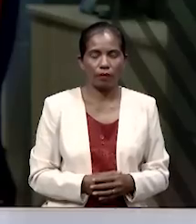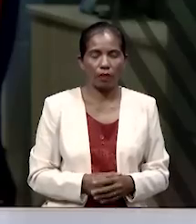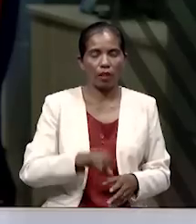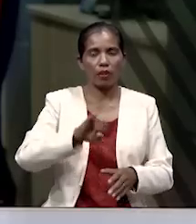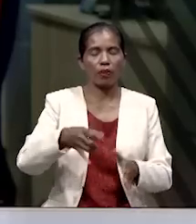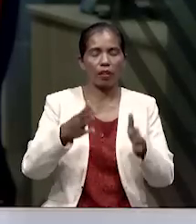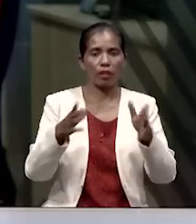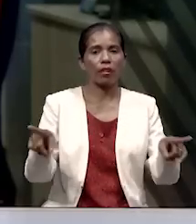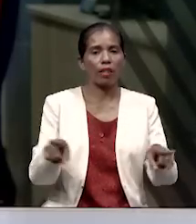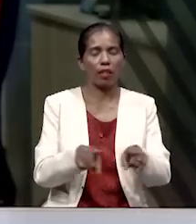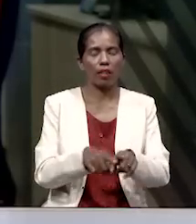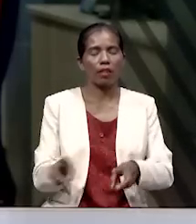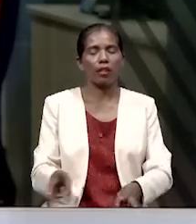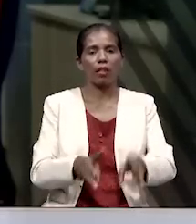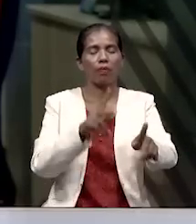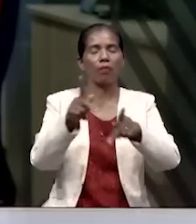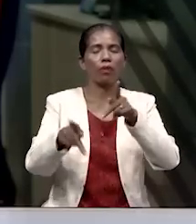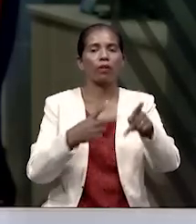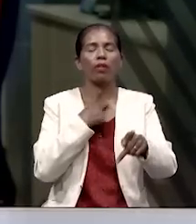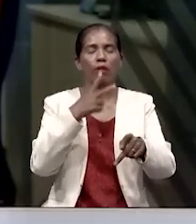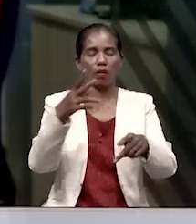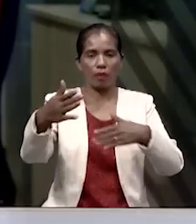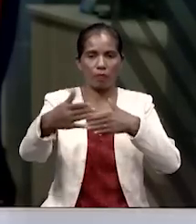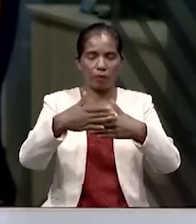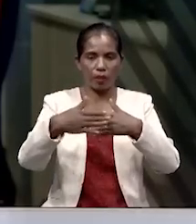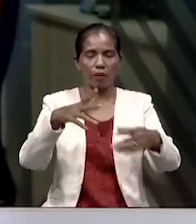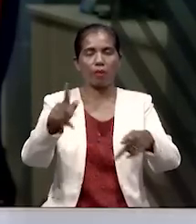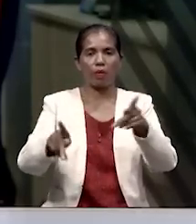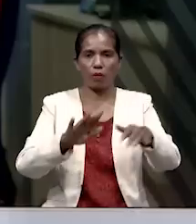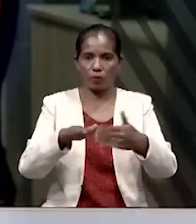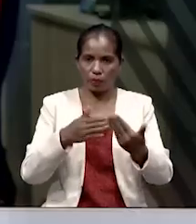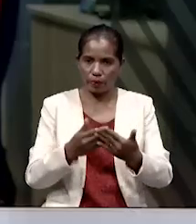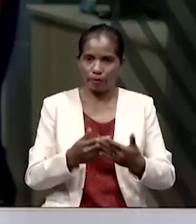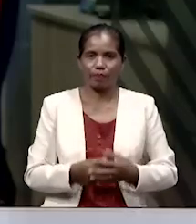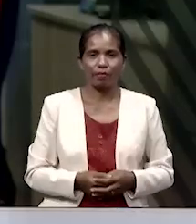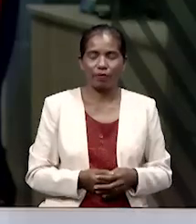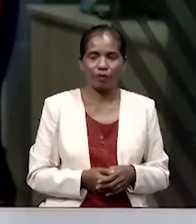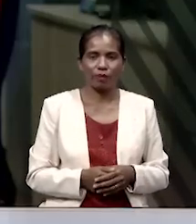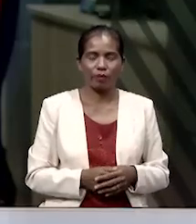Jurnalista tem que sair da lã, ba povo nelian, no tem que agbesik ang, ba povo.